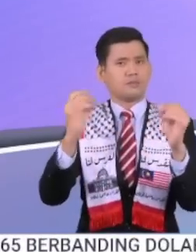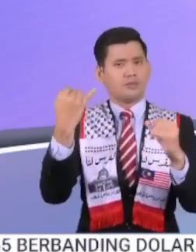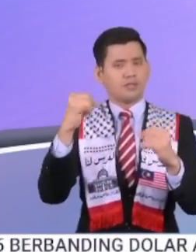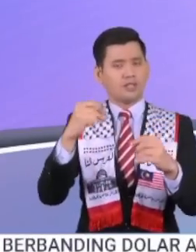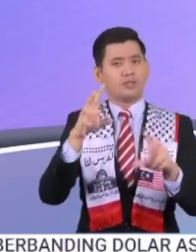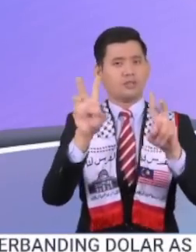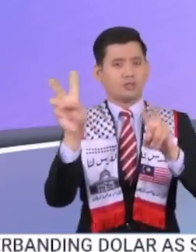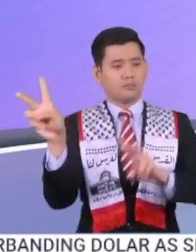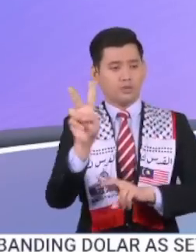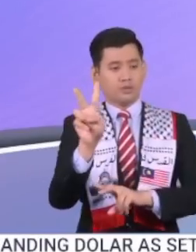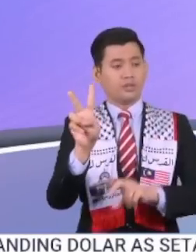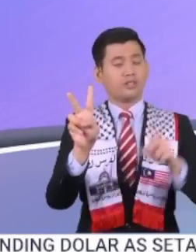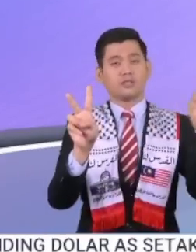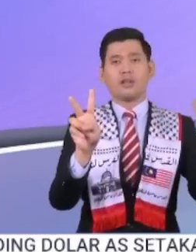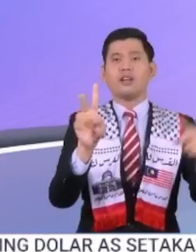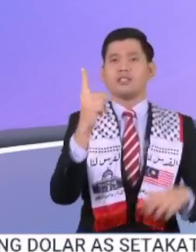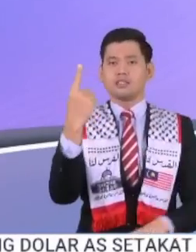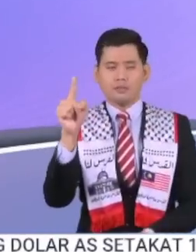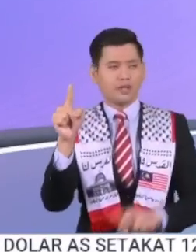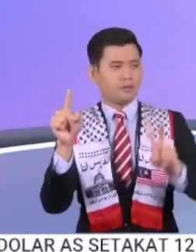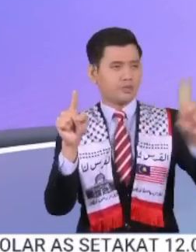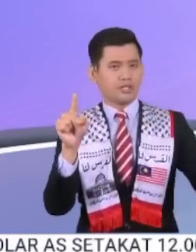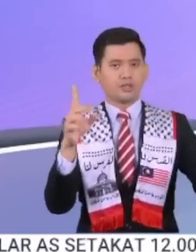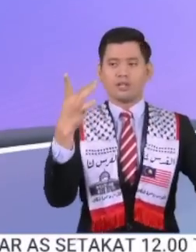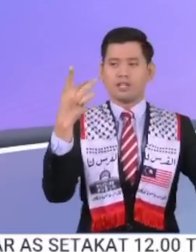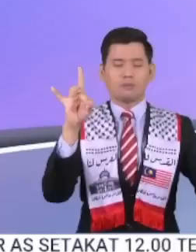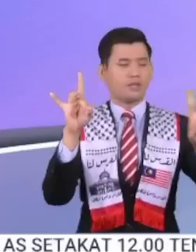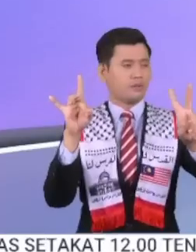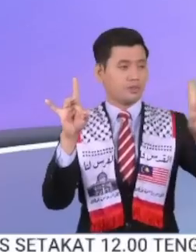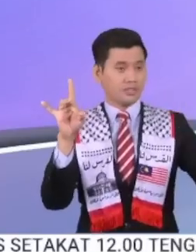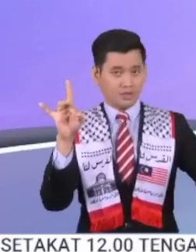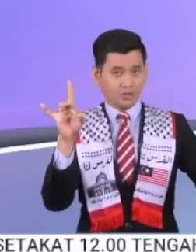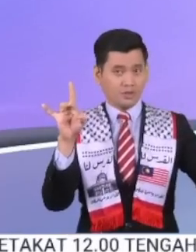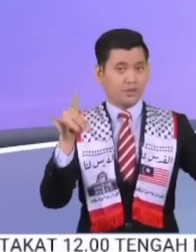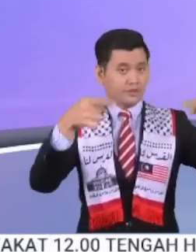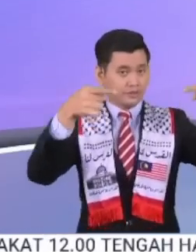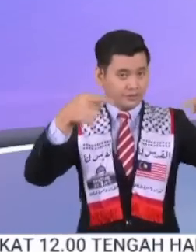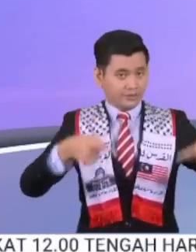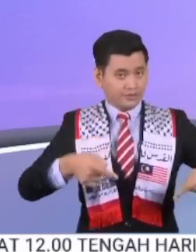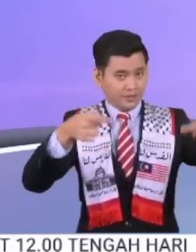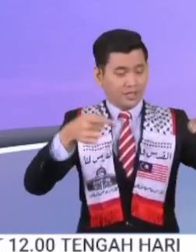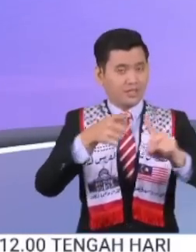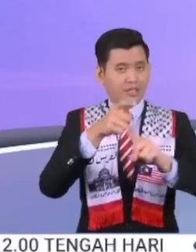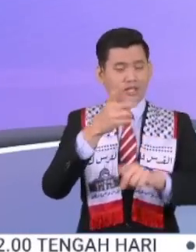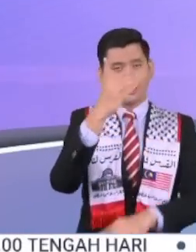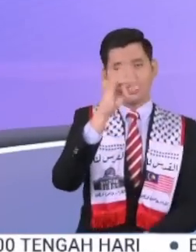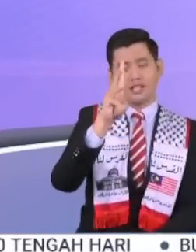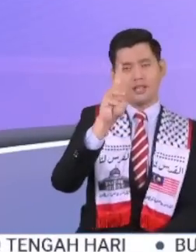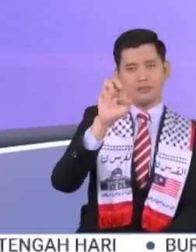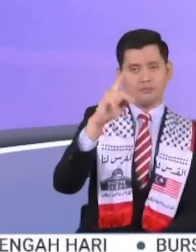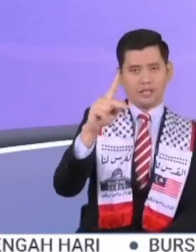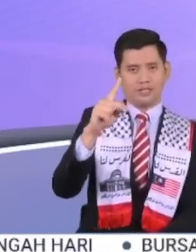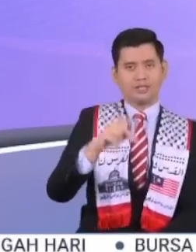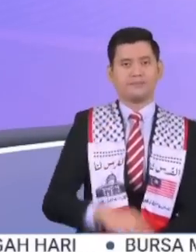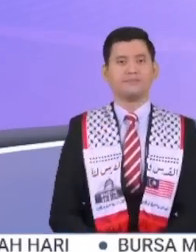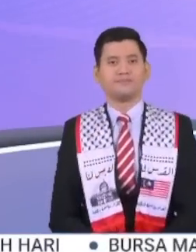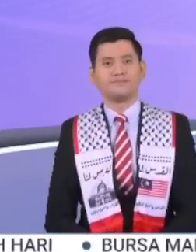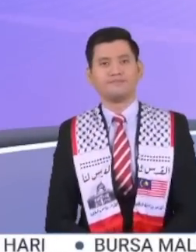tewas 22-20, 11-21, 18-21 menentang lawan dari Denmark Victor